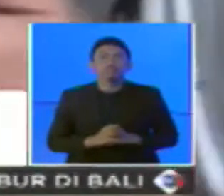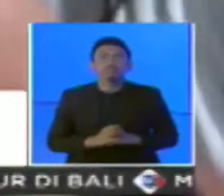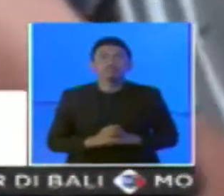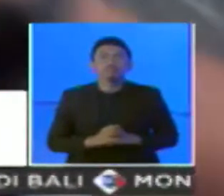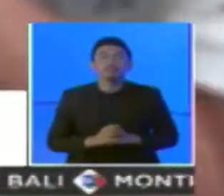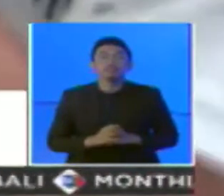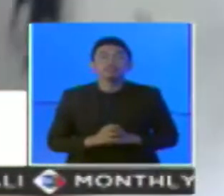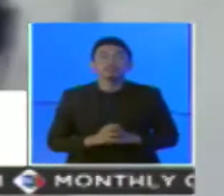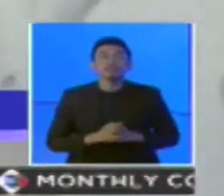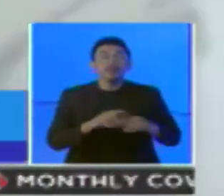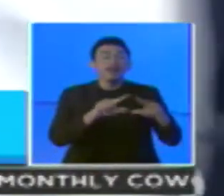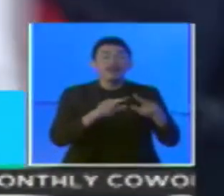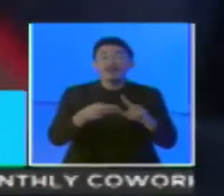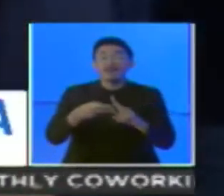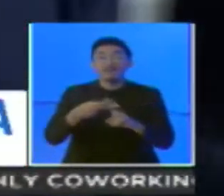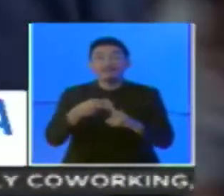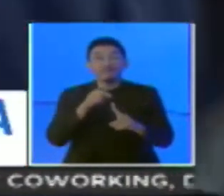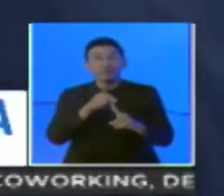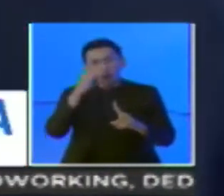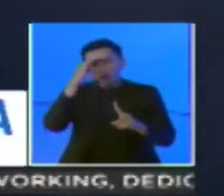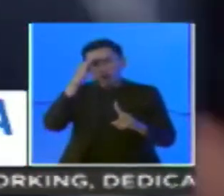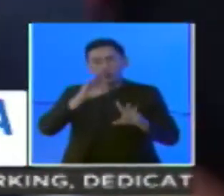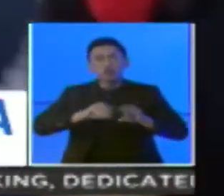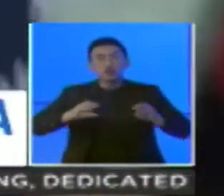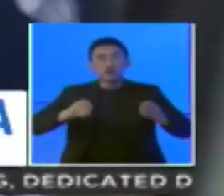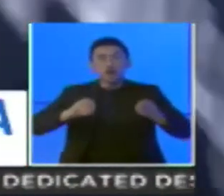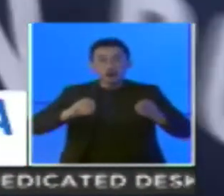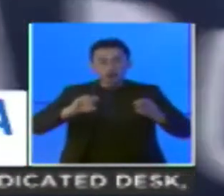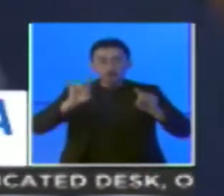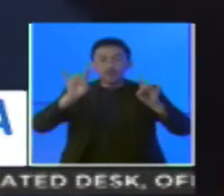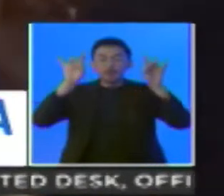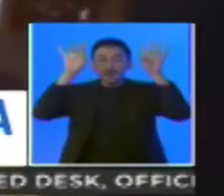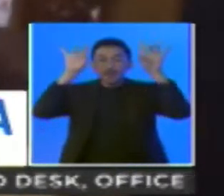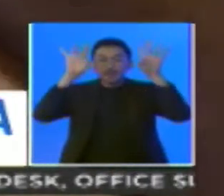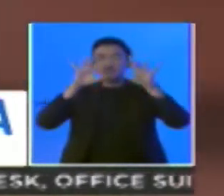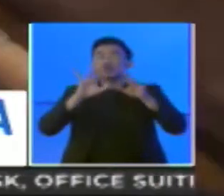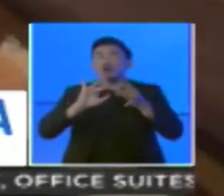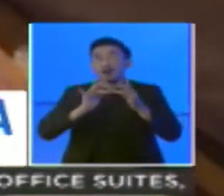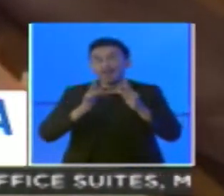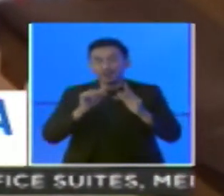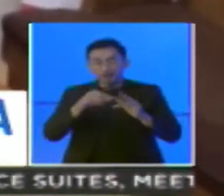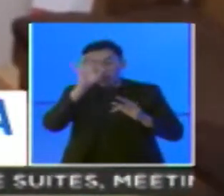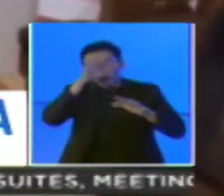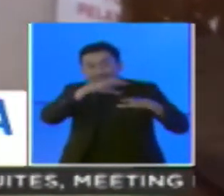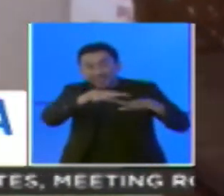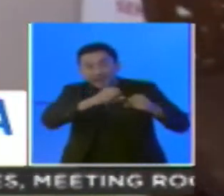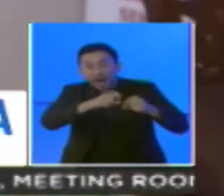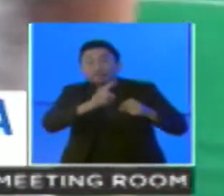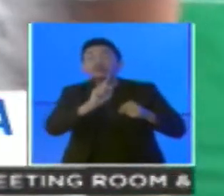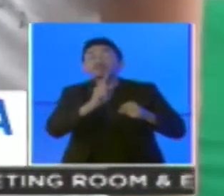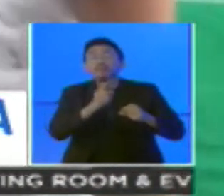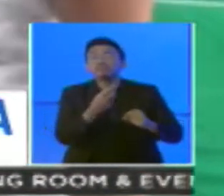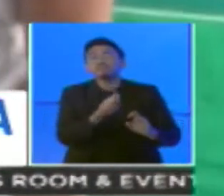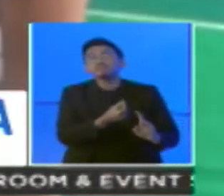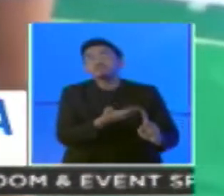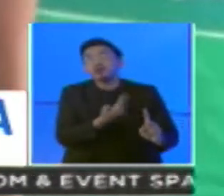AS, seorang pengemudi taksi online di Jakarta, dibekuk polisi karena memeras 14 orang wanita penumpangnya.